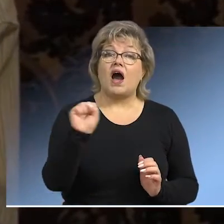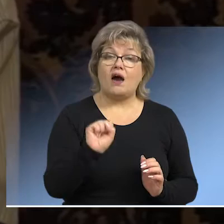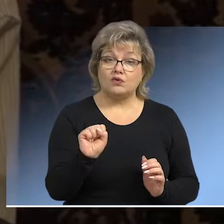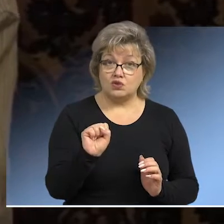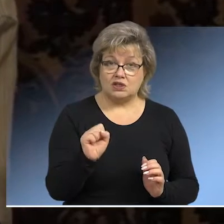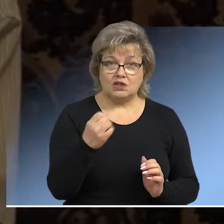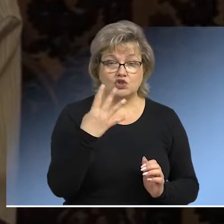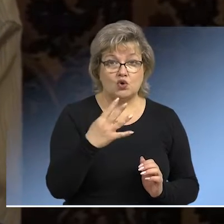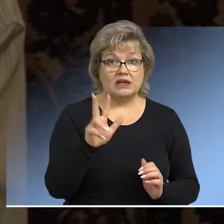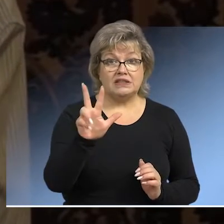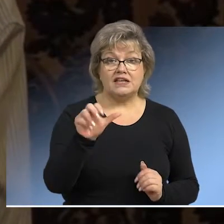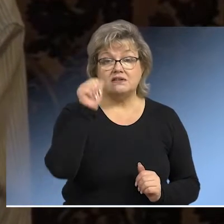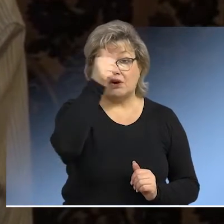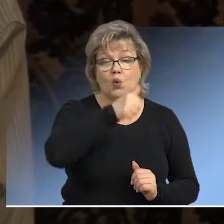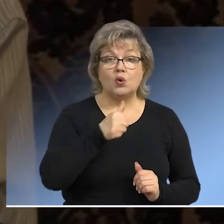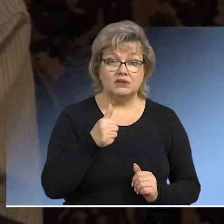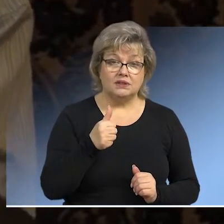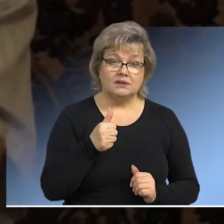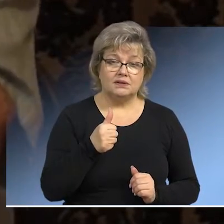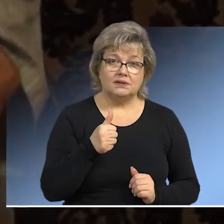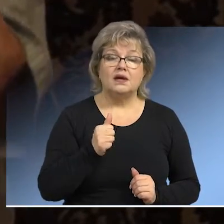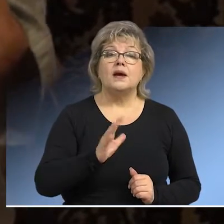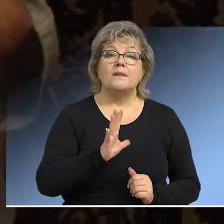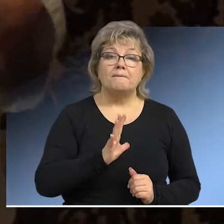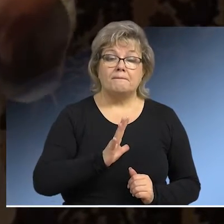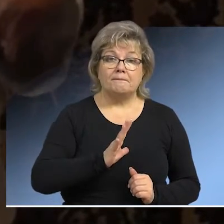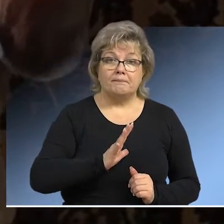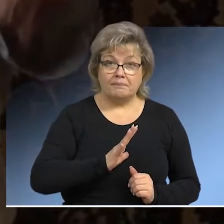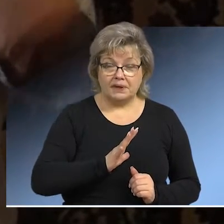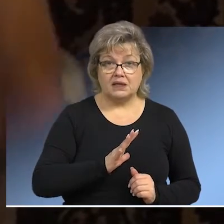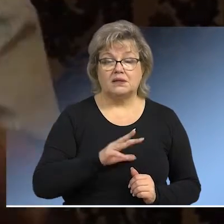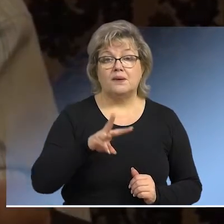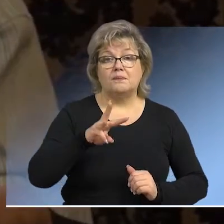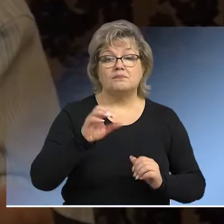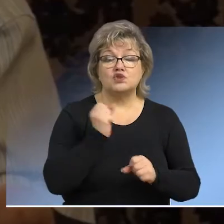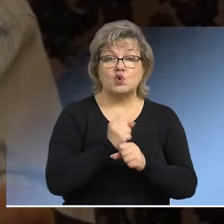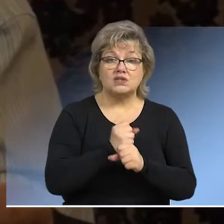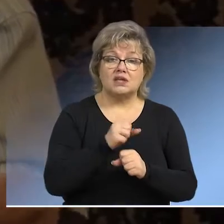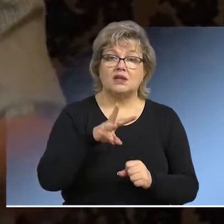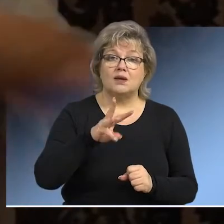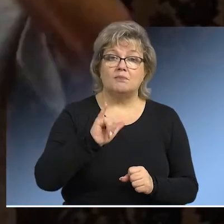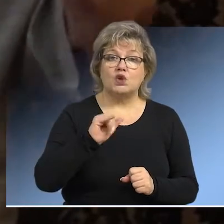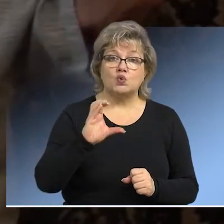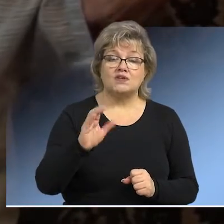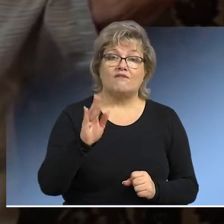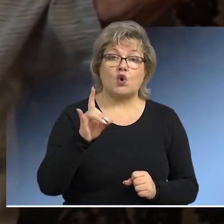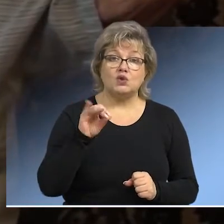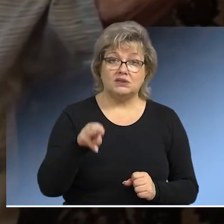30 августа 43-го года, значит, был сокрушен Меус-фронт. Немцы,